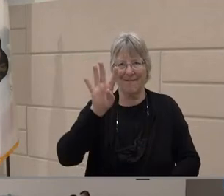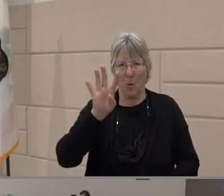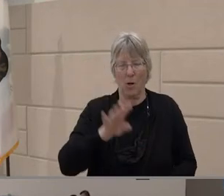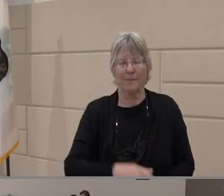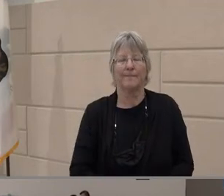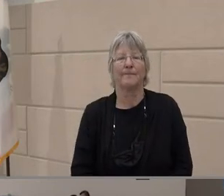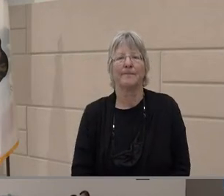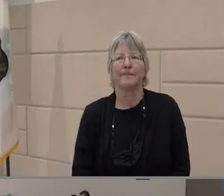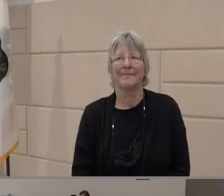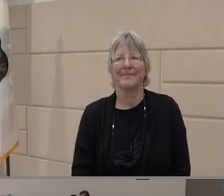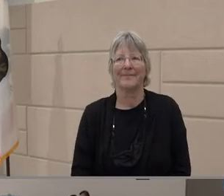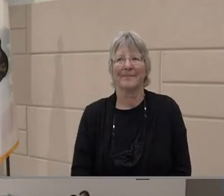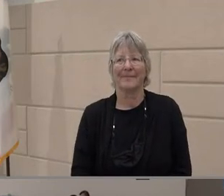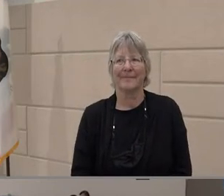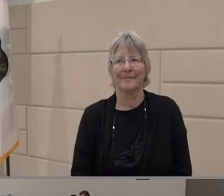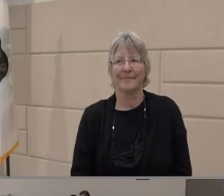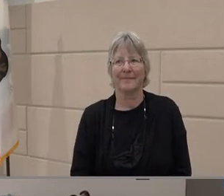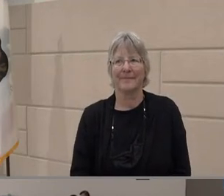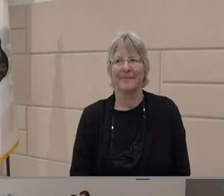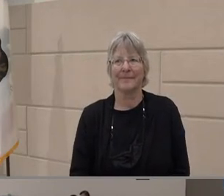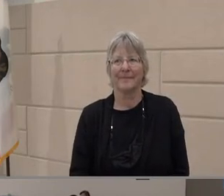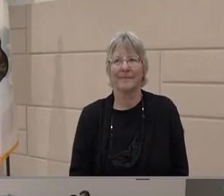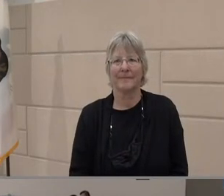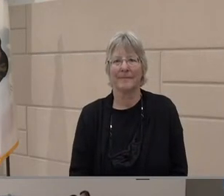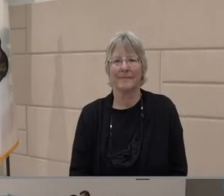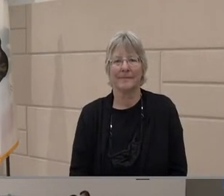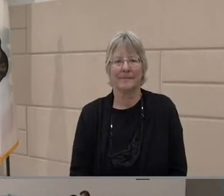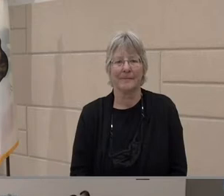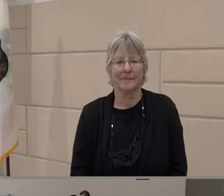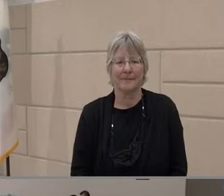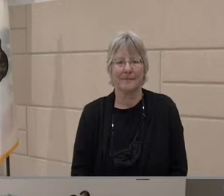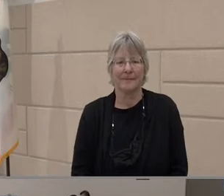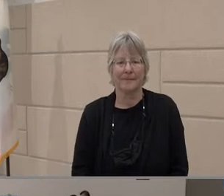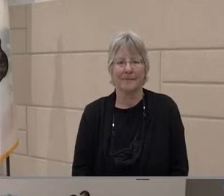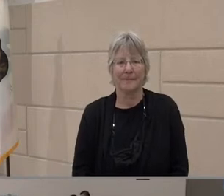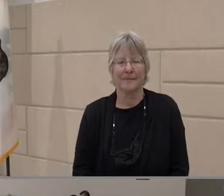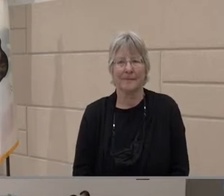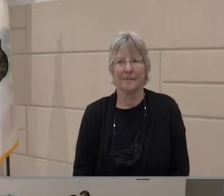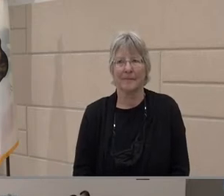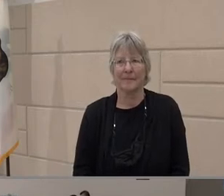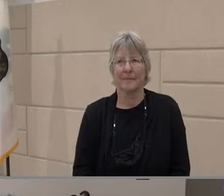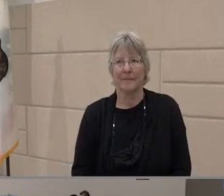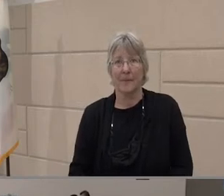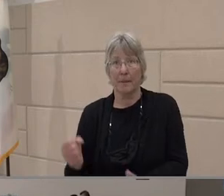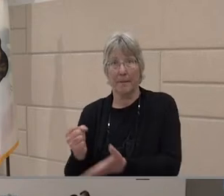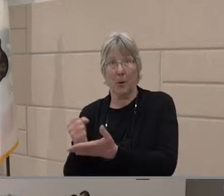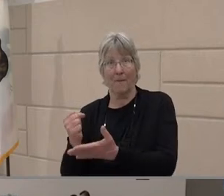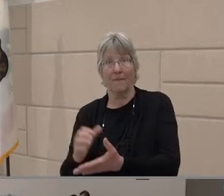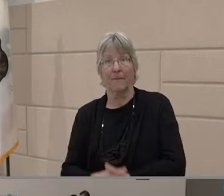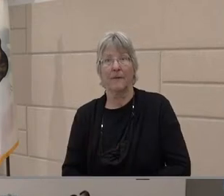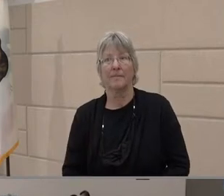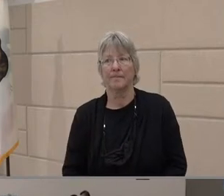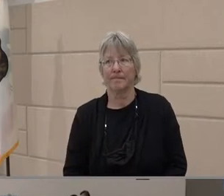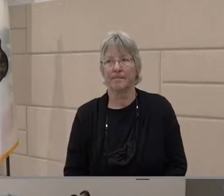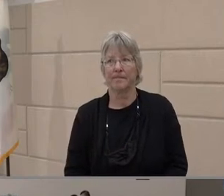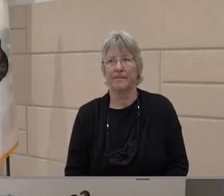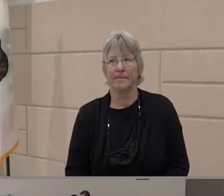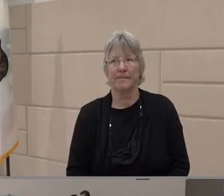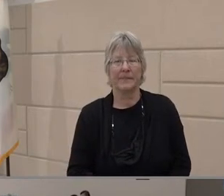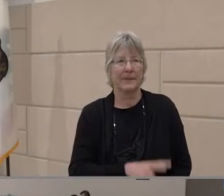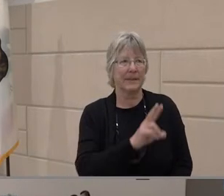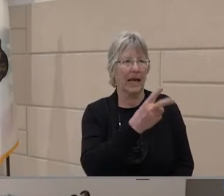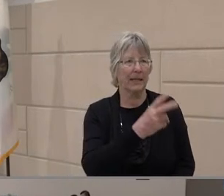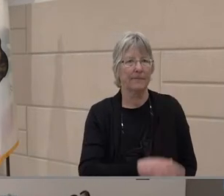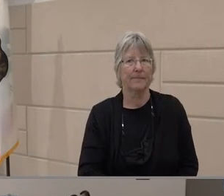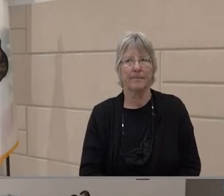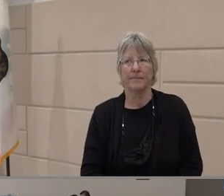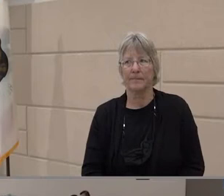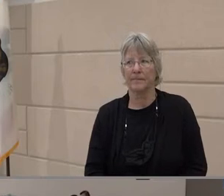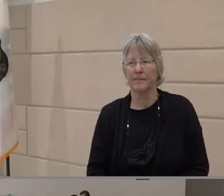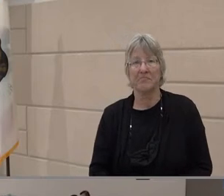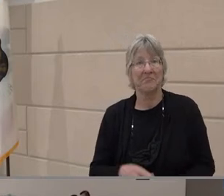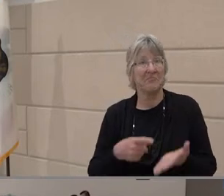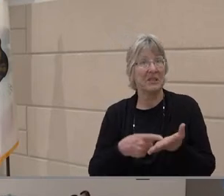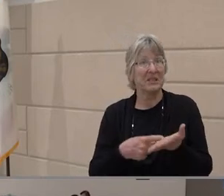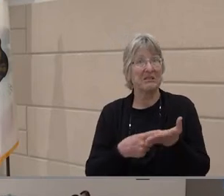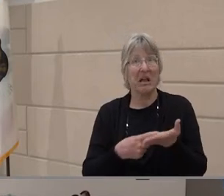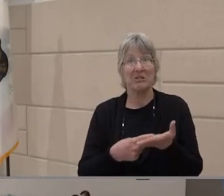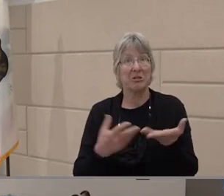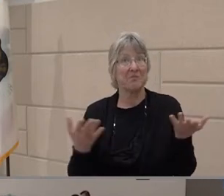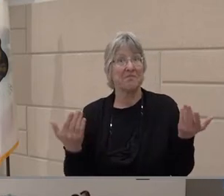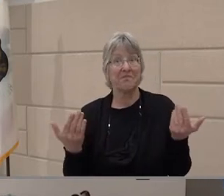4នាក់តា